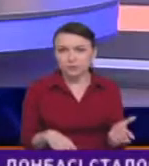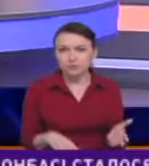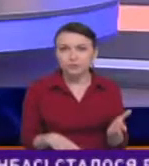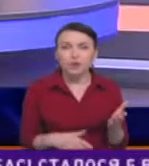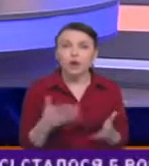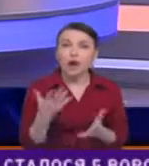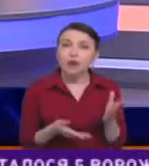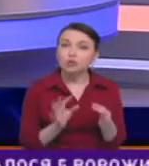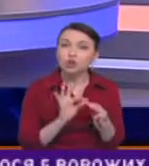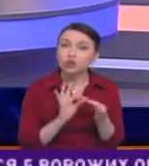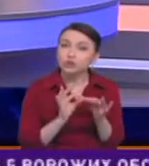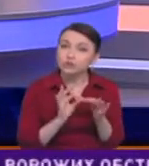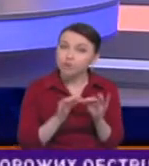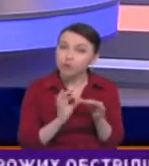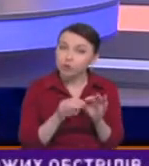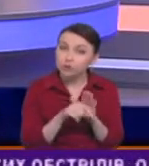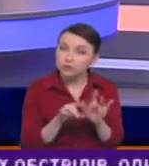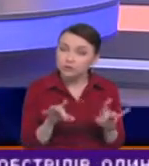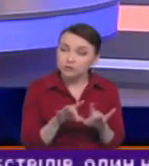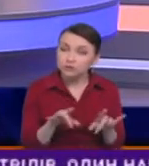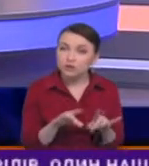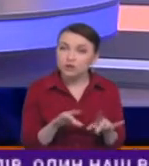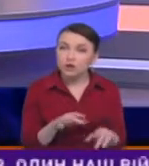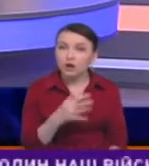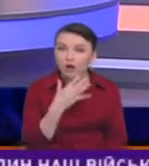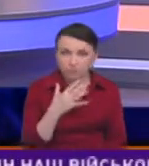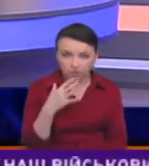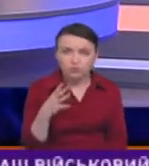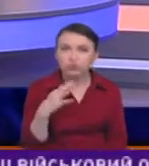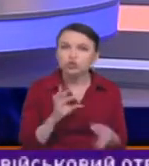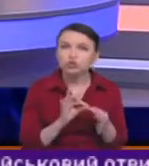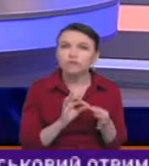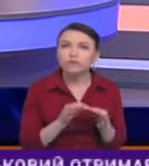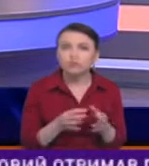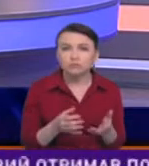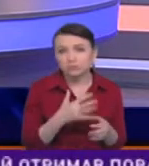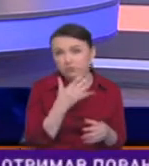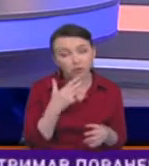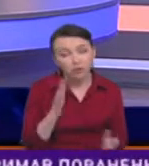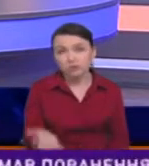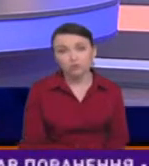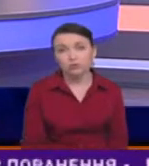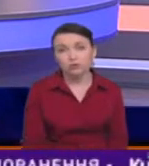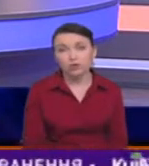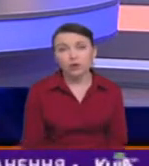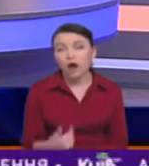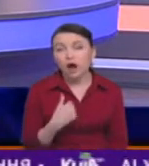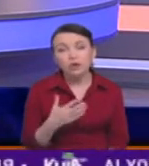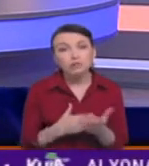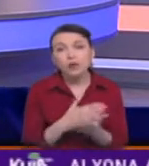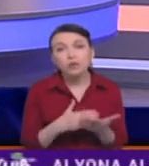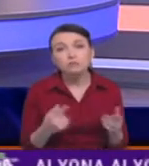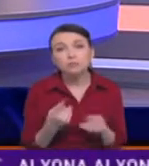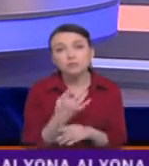от розшифровувати от так, як ви сказали, але скажіть, багато таких було розшифрувань? Небагато. А я взагалі-то перший раз